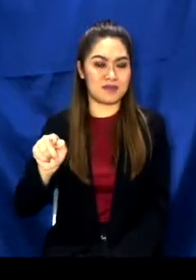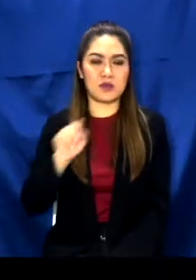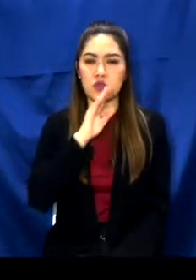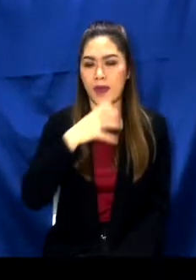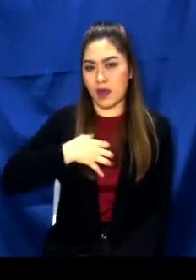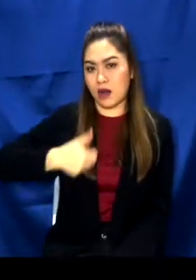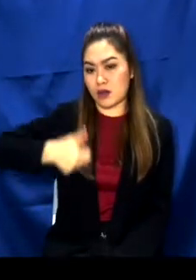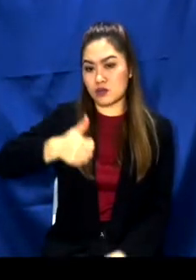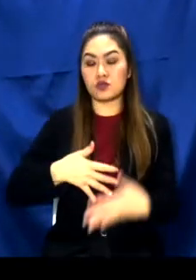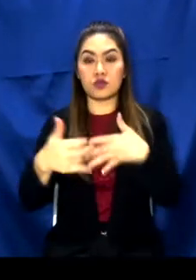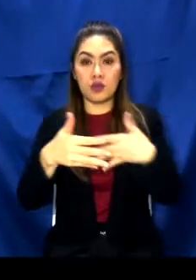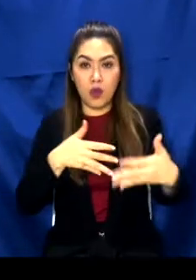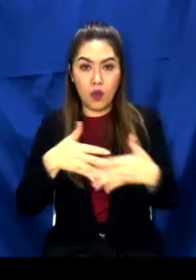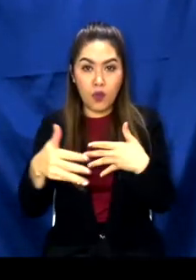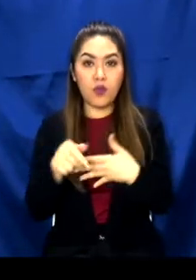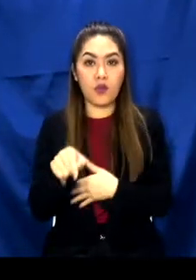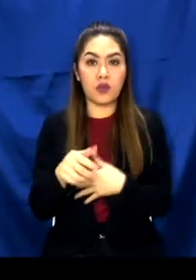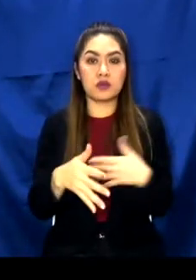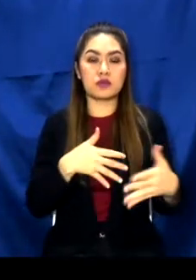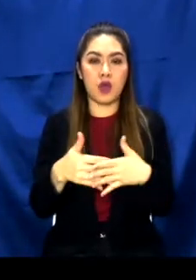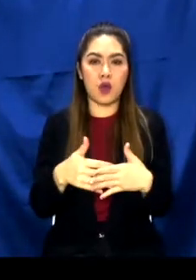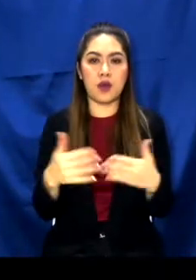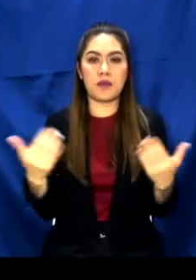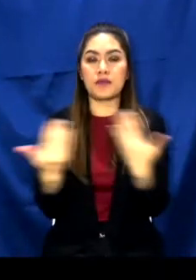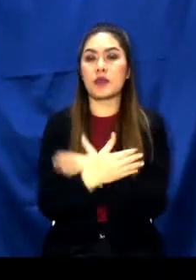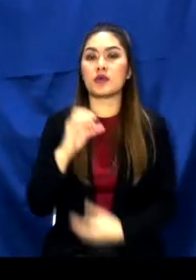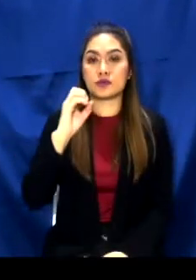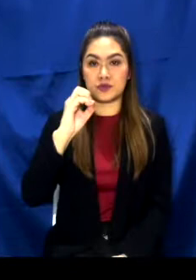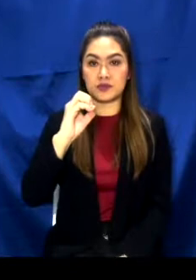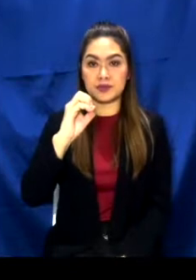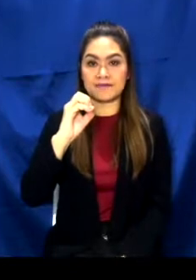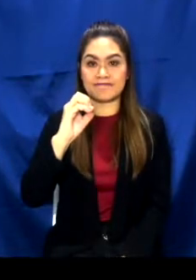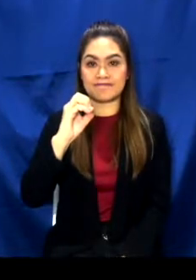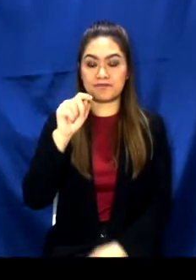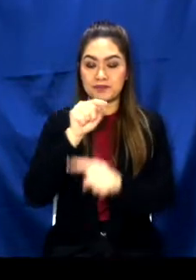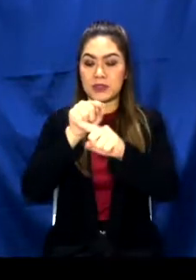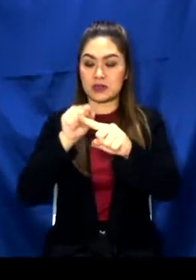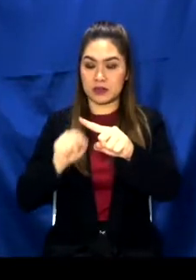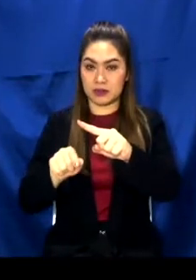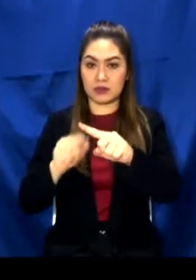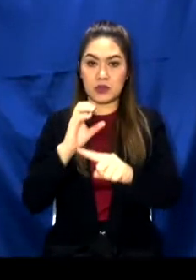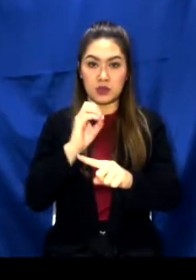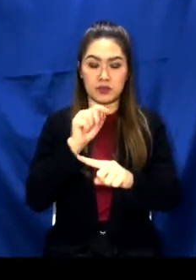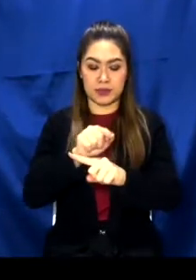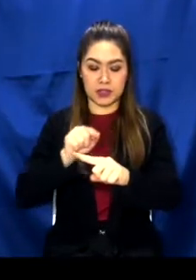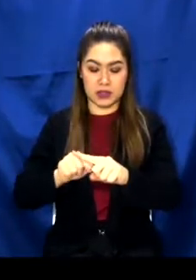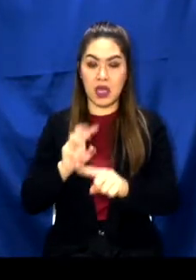ได้เป็นเทาเลยนะคะตรงเนี้ยเราปรับเป็น0 0% M